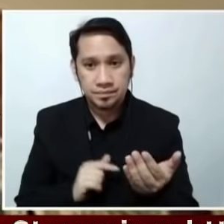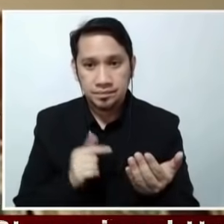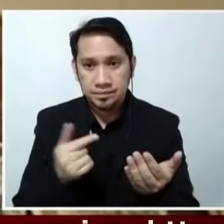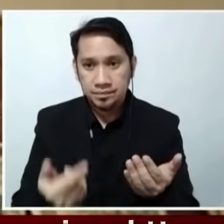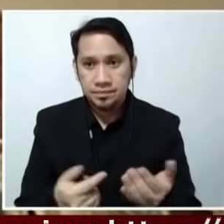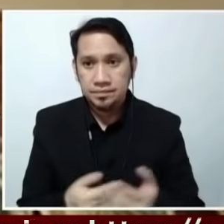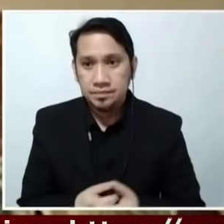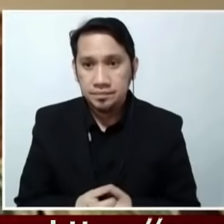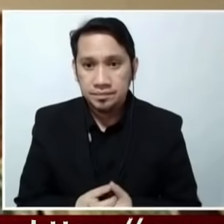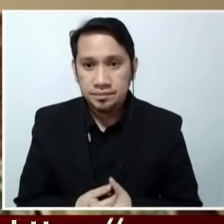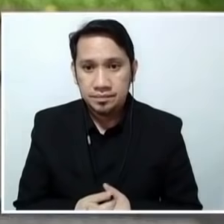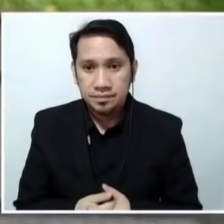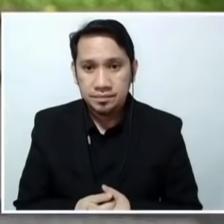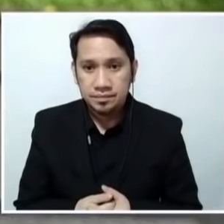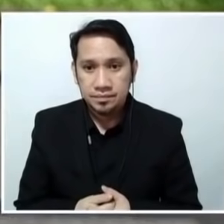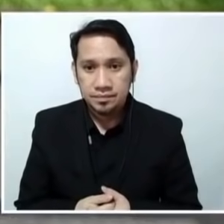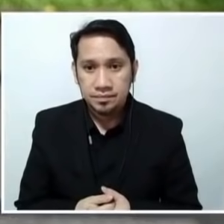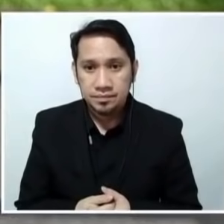News.